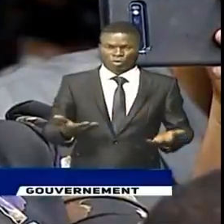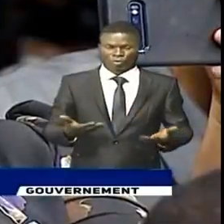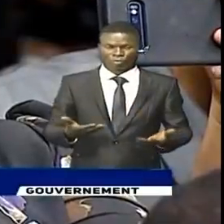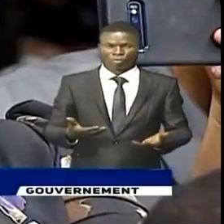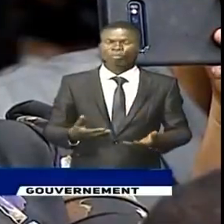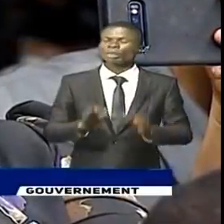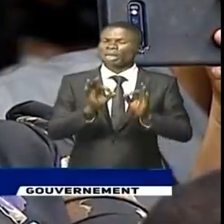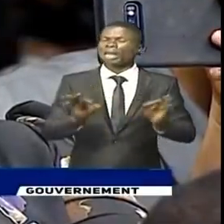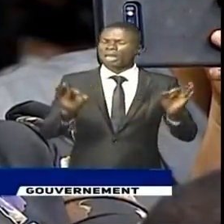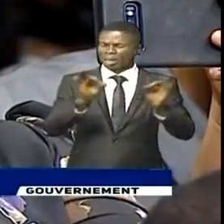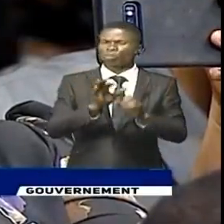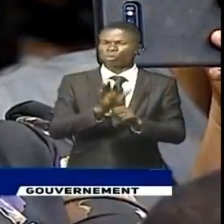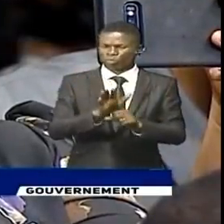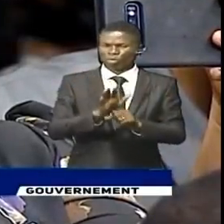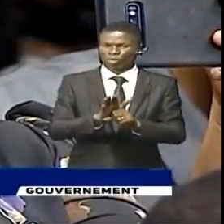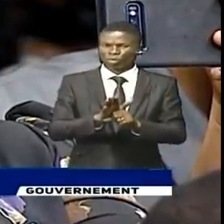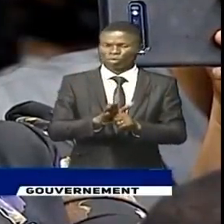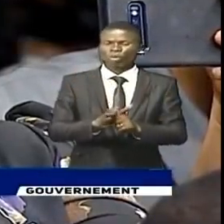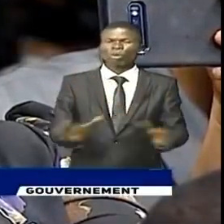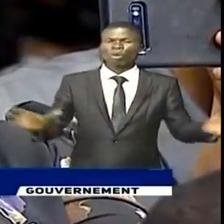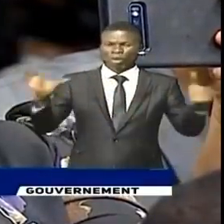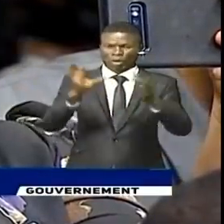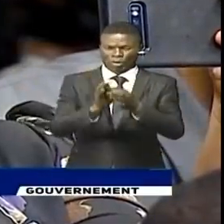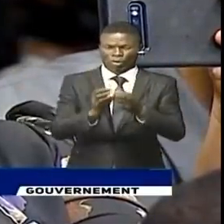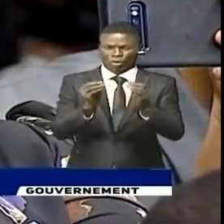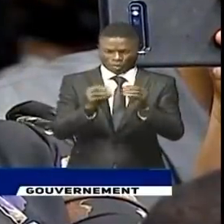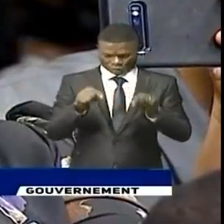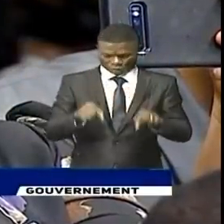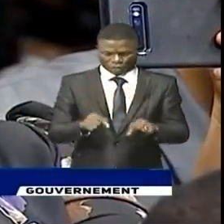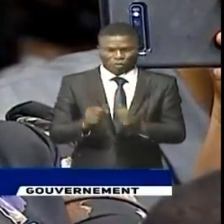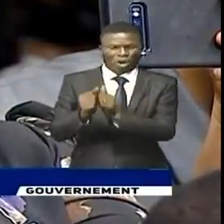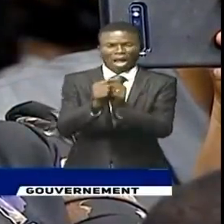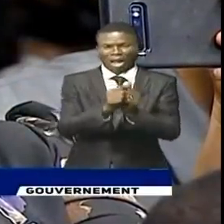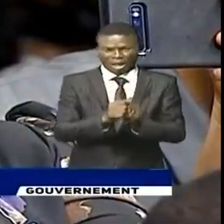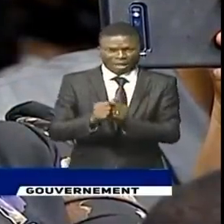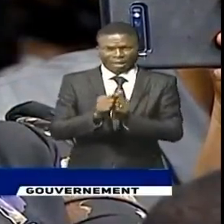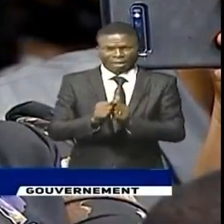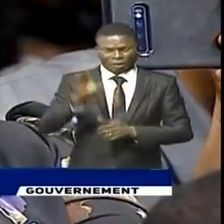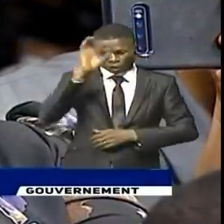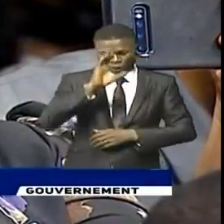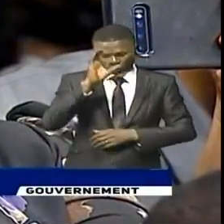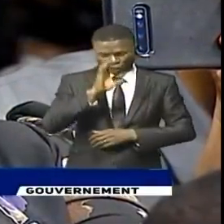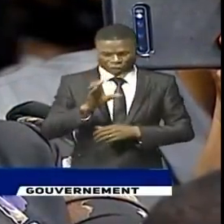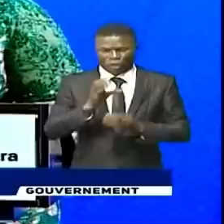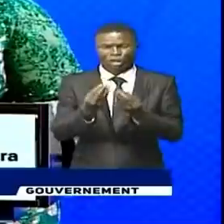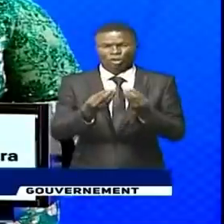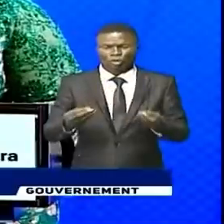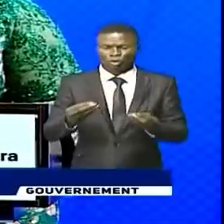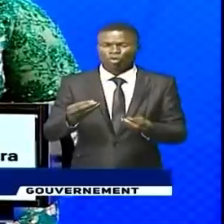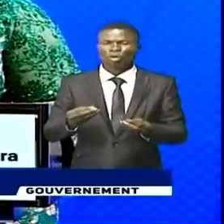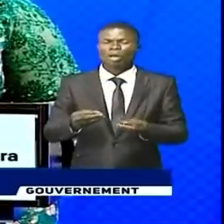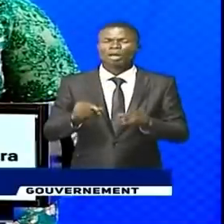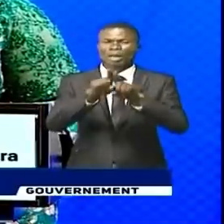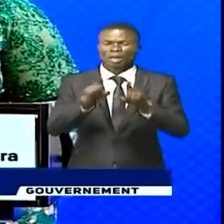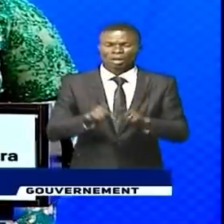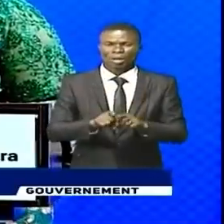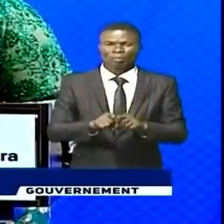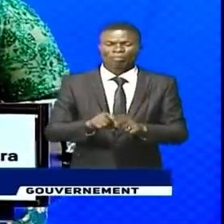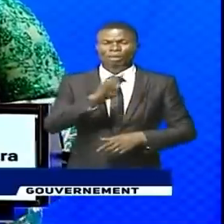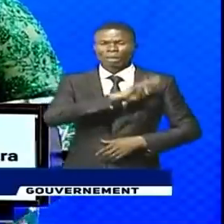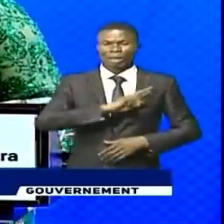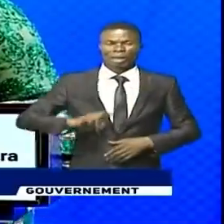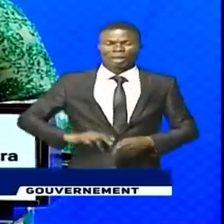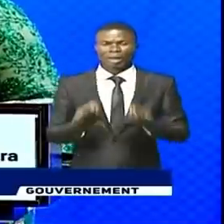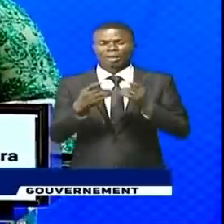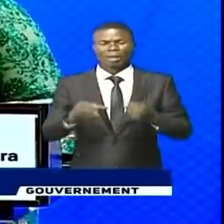important qu'on se retrouve autour d'une table pour qu'on puisse échanger puisque en soit la république